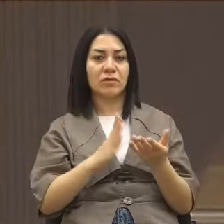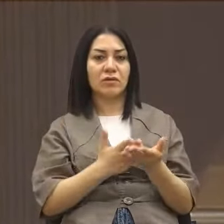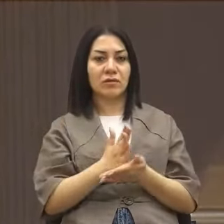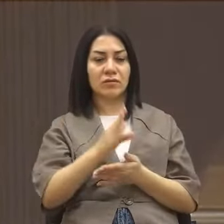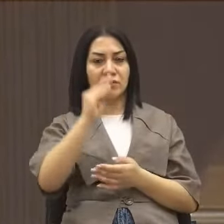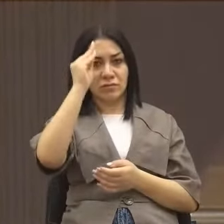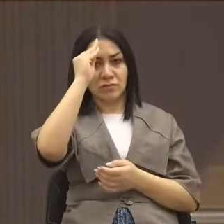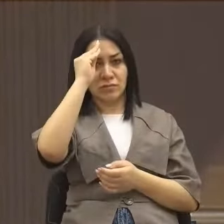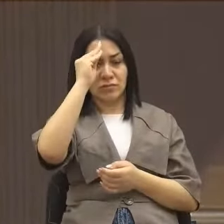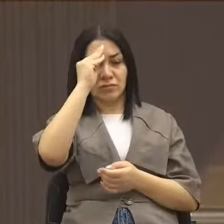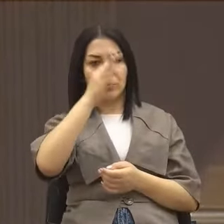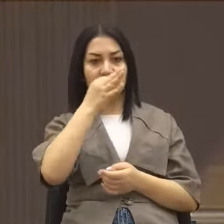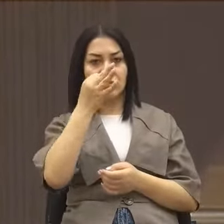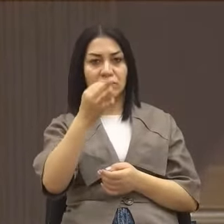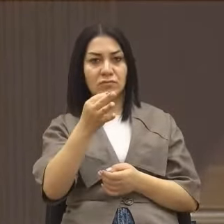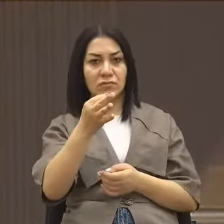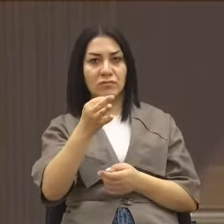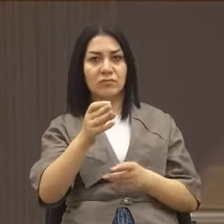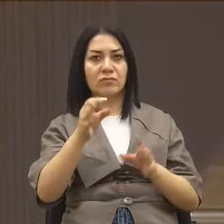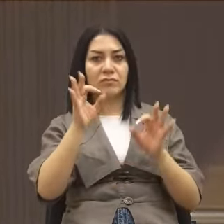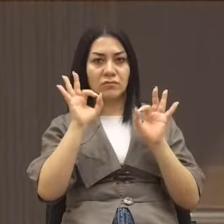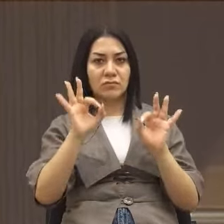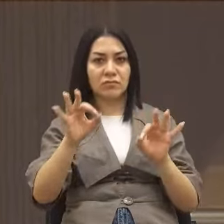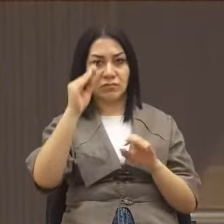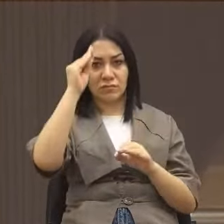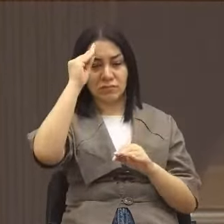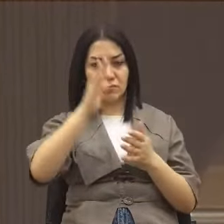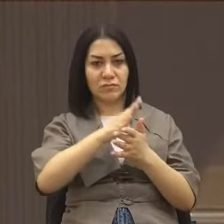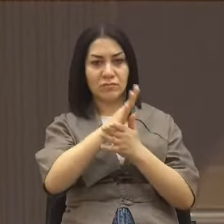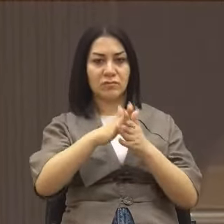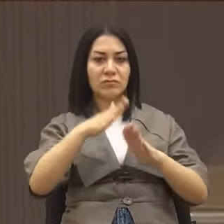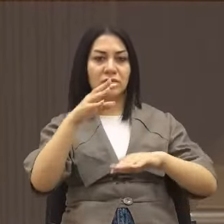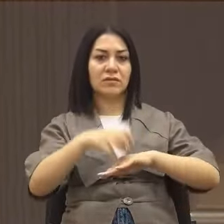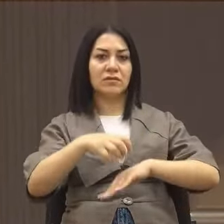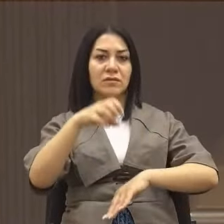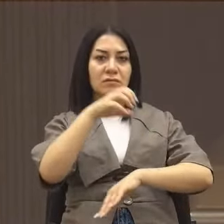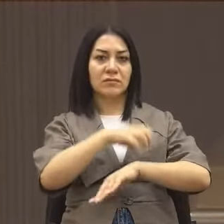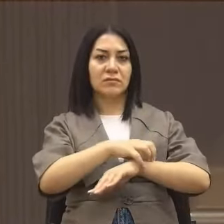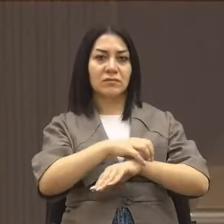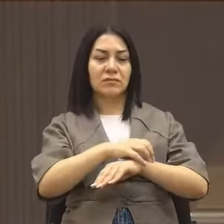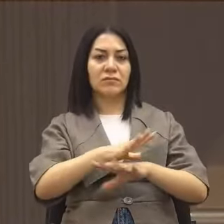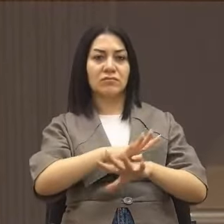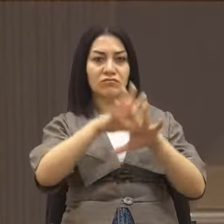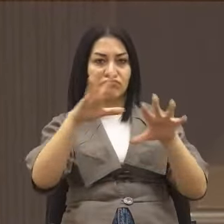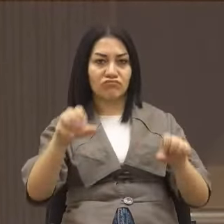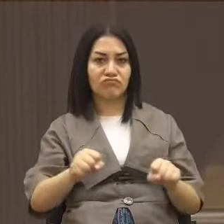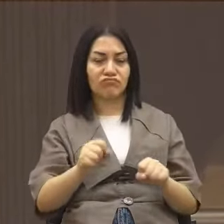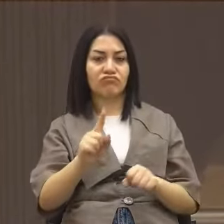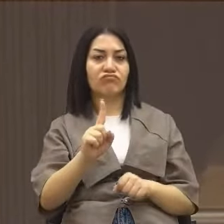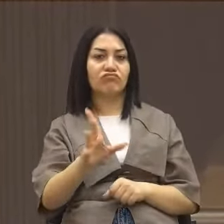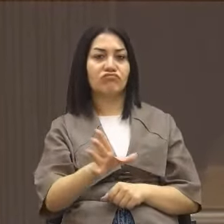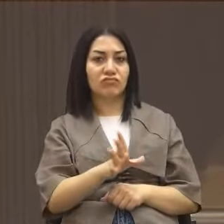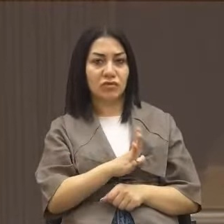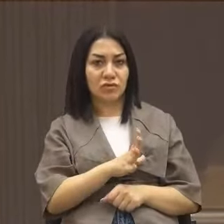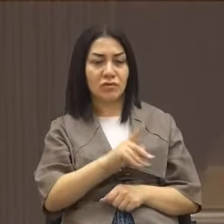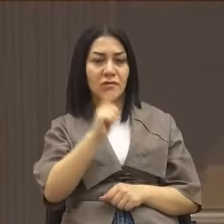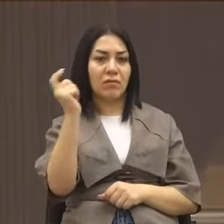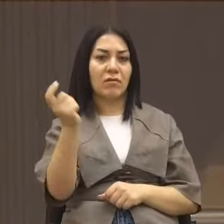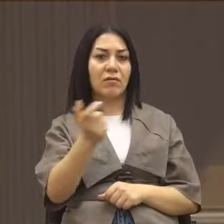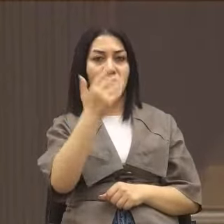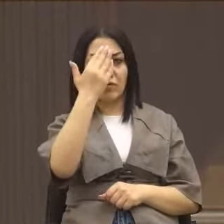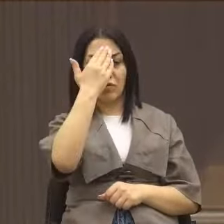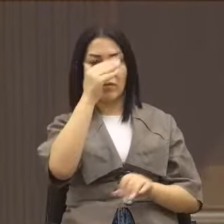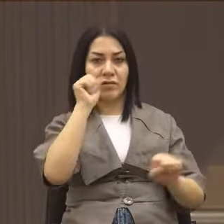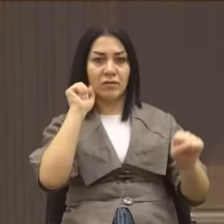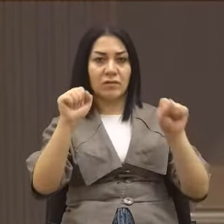դիրքորոշում հայտնել եւ համարժեք գնահատական տալ խորհրդային բռնազավթմանը, անկախ եւ ժողովրդավար Հայաստանի